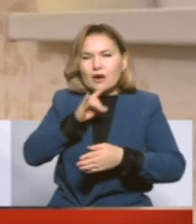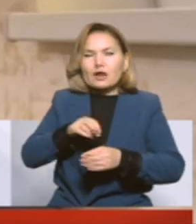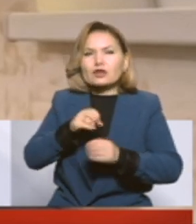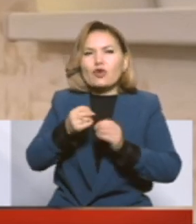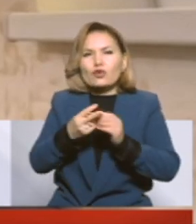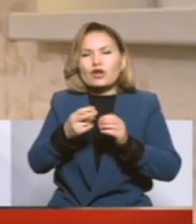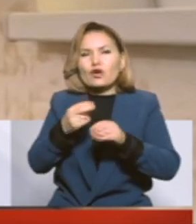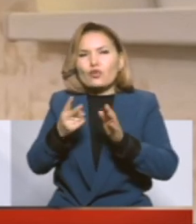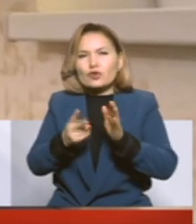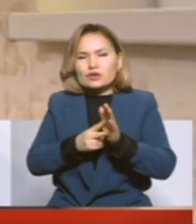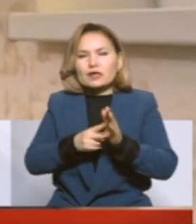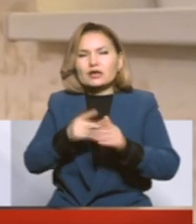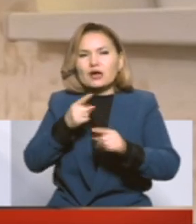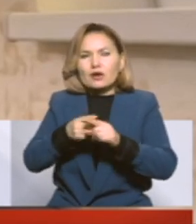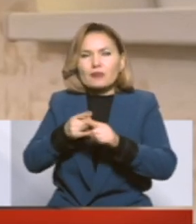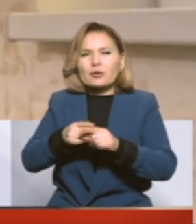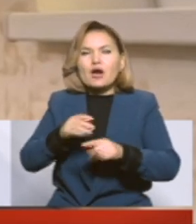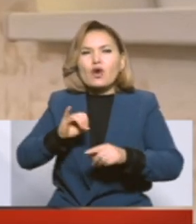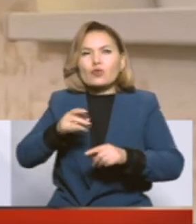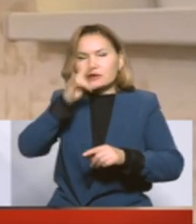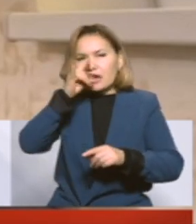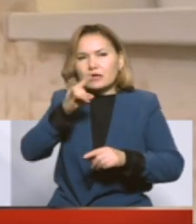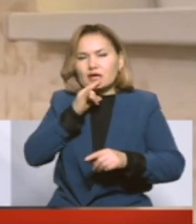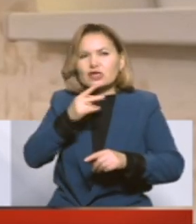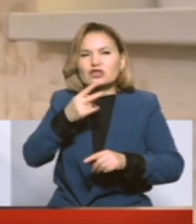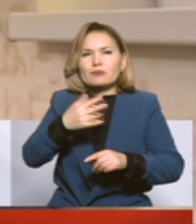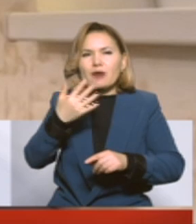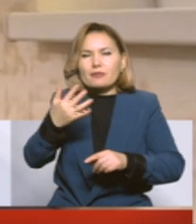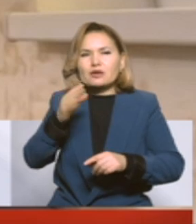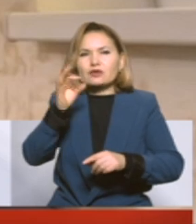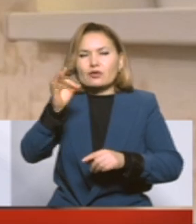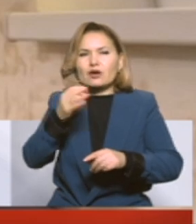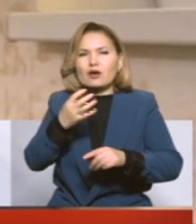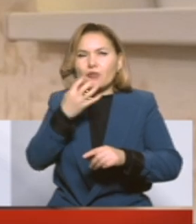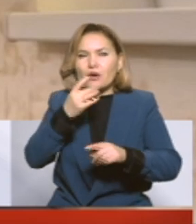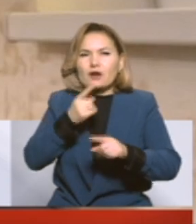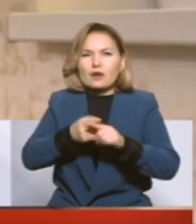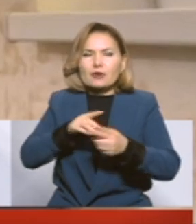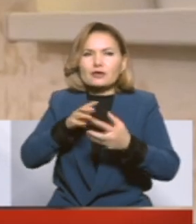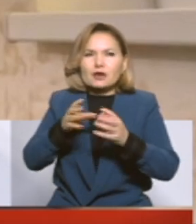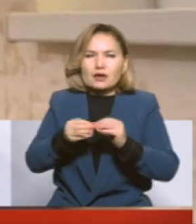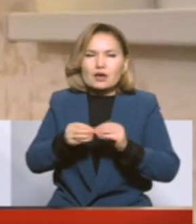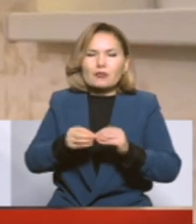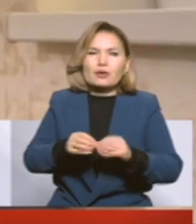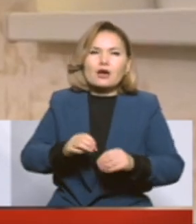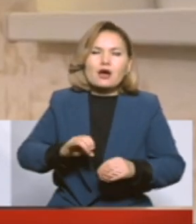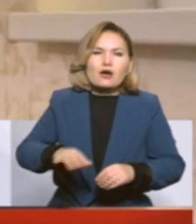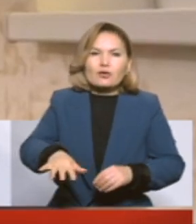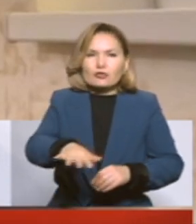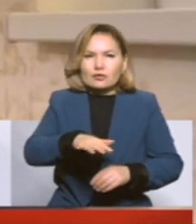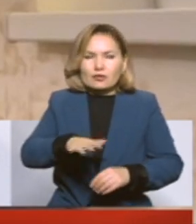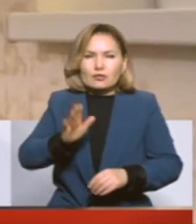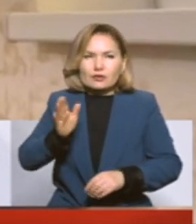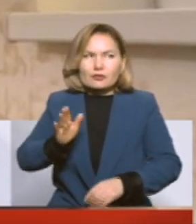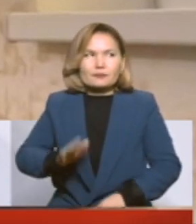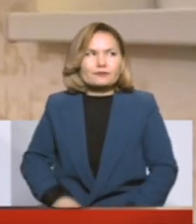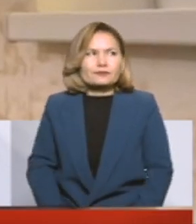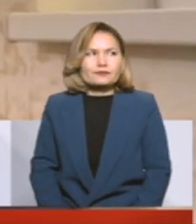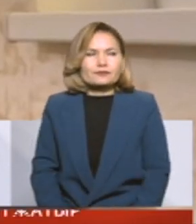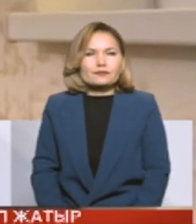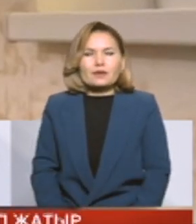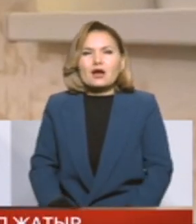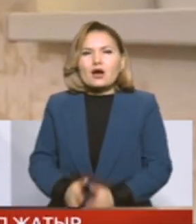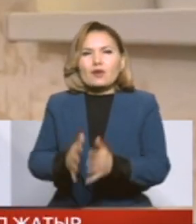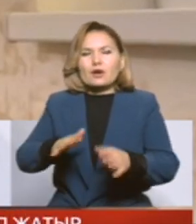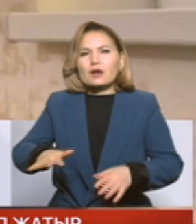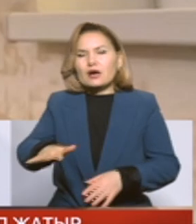жылы. Еліміздің оңтүстігінде 20-25. Республиканың оңтүстік шығысында 17-22 градус жылы күтіледі. На большей